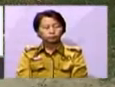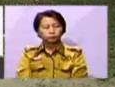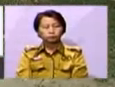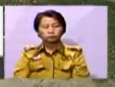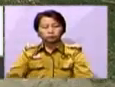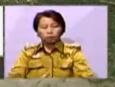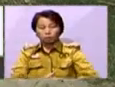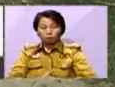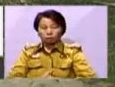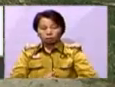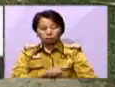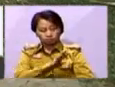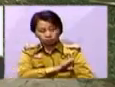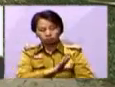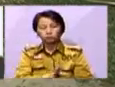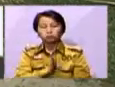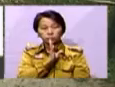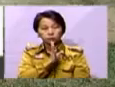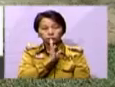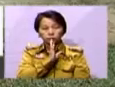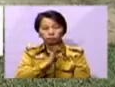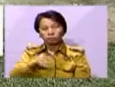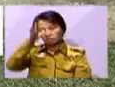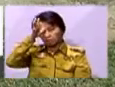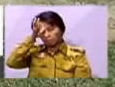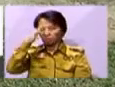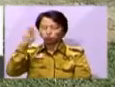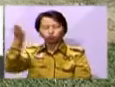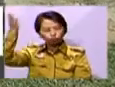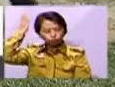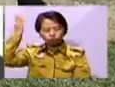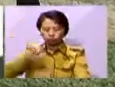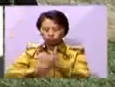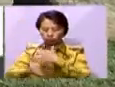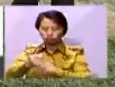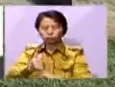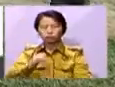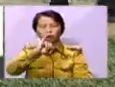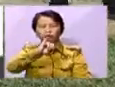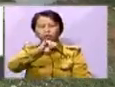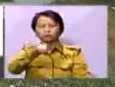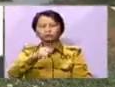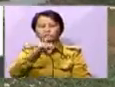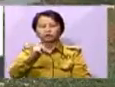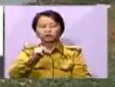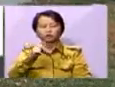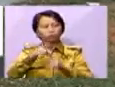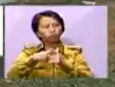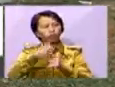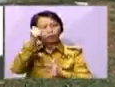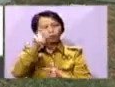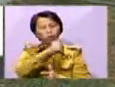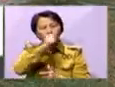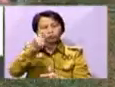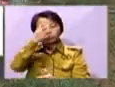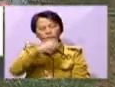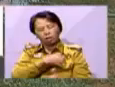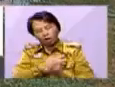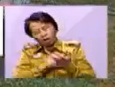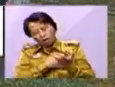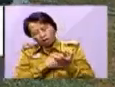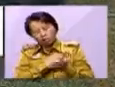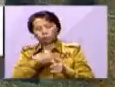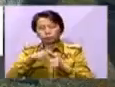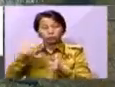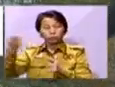Menurut anak Allahyarham Muhammad Helmi Helan, arwah pernah dimasukkan ke IJN selama 2 minggu Ramadan lalu akibat sakit jantung.